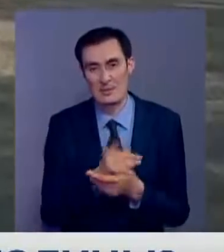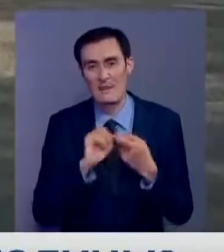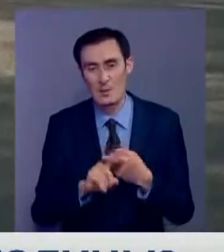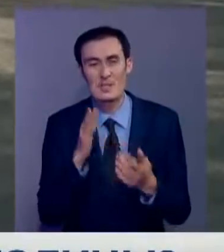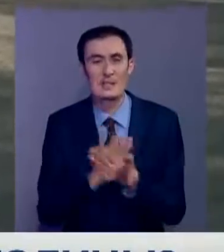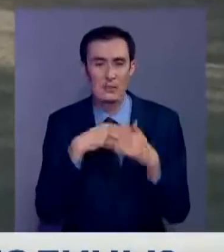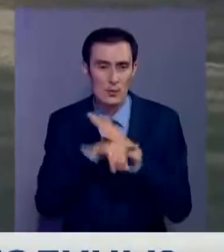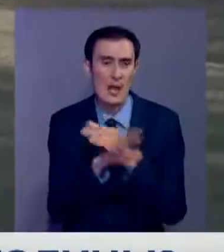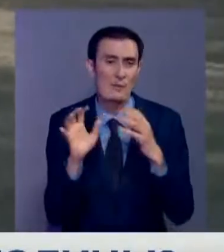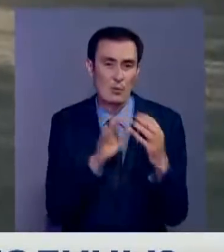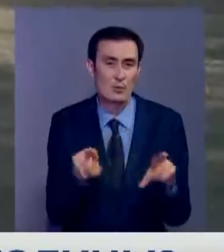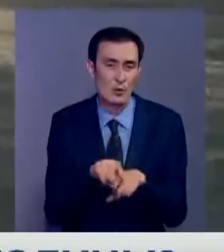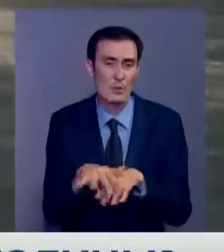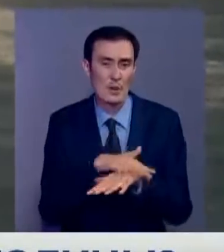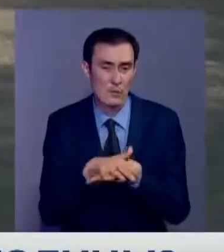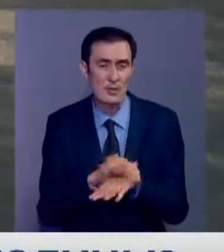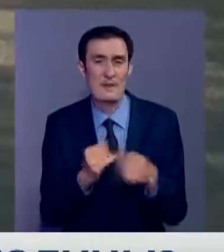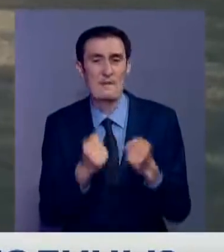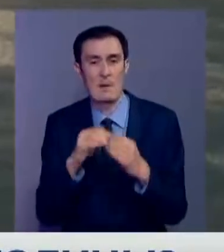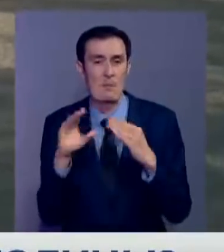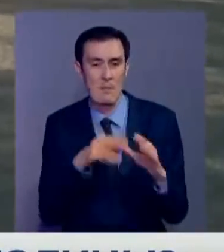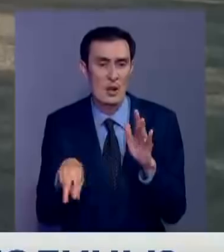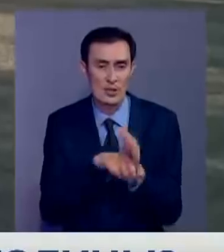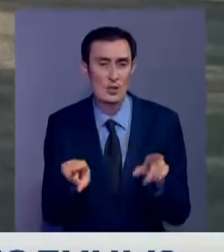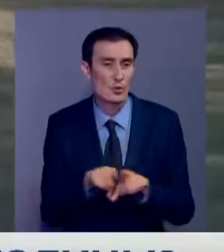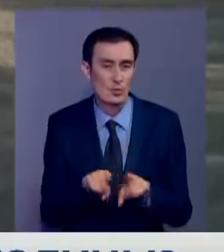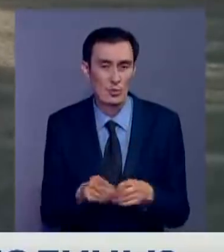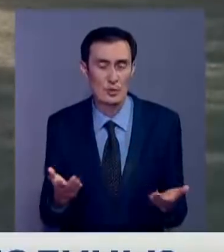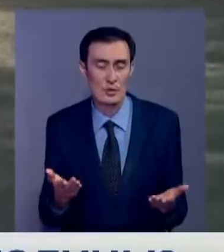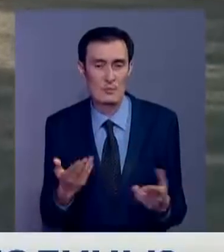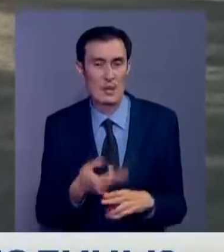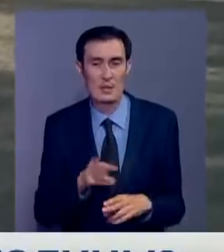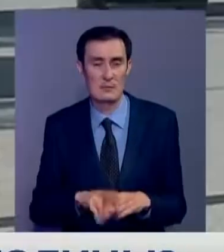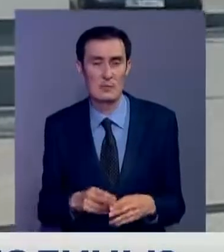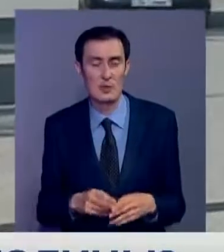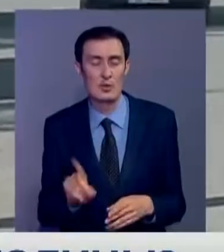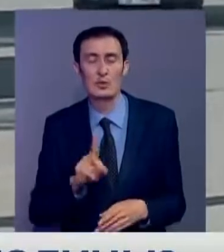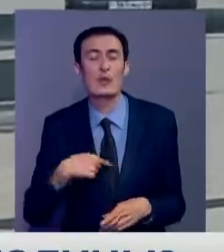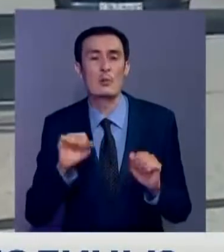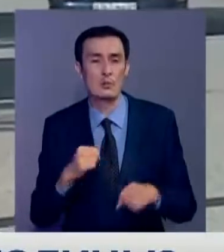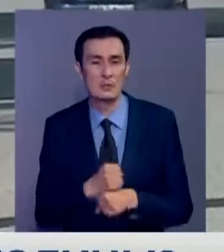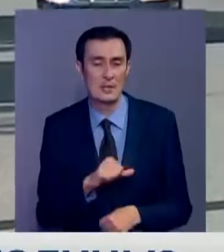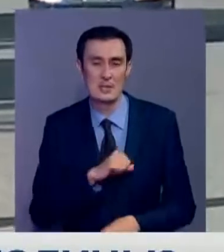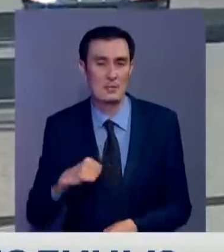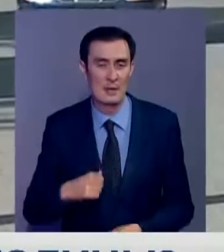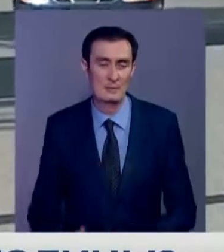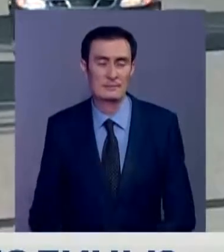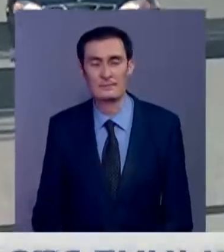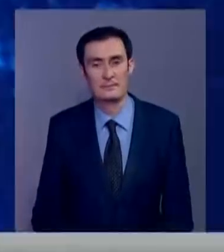в автобусе, который переполнен, она и в машине, как бы, ну, вот, все, что я могу сделать сама.